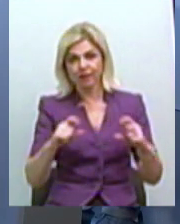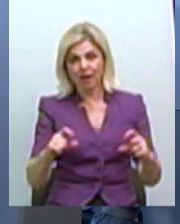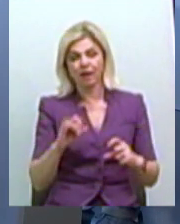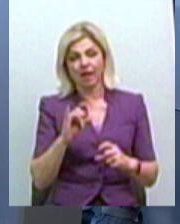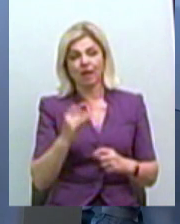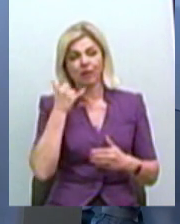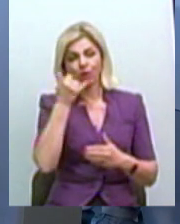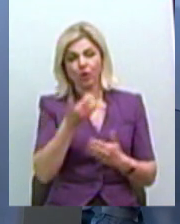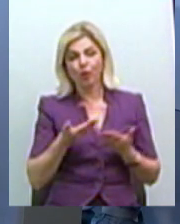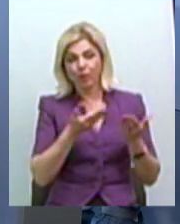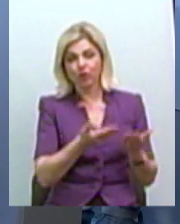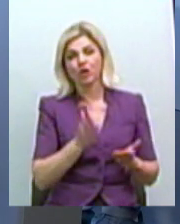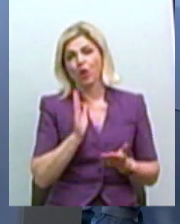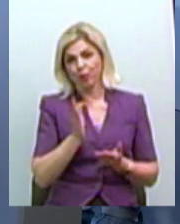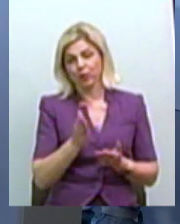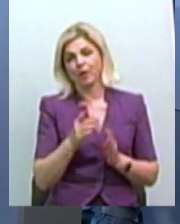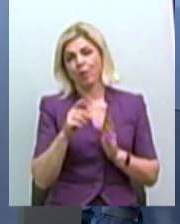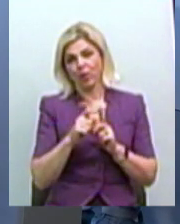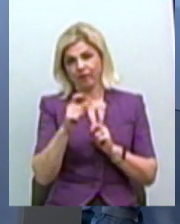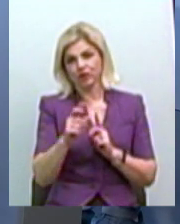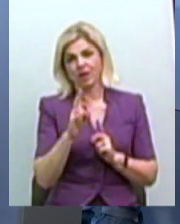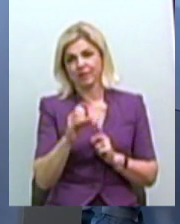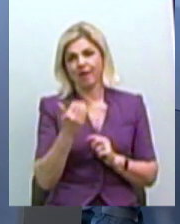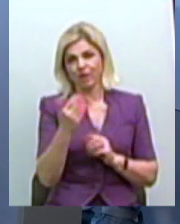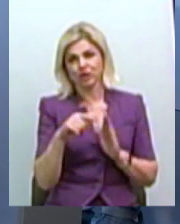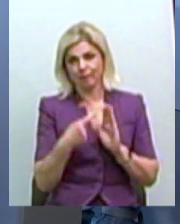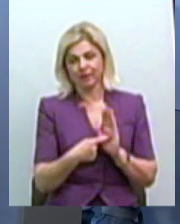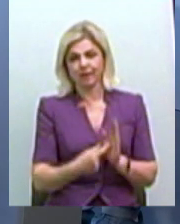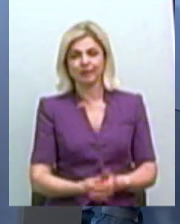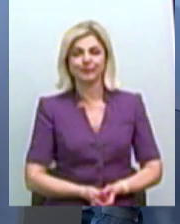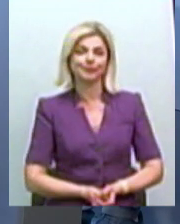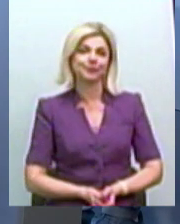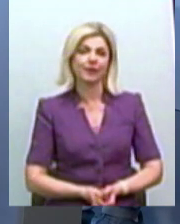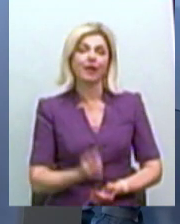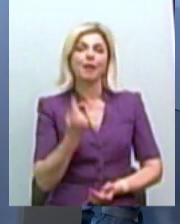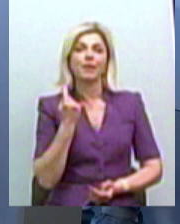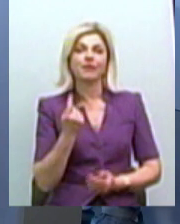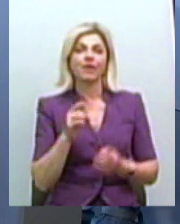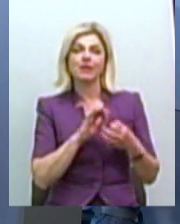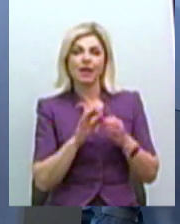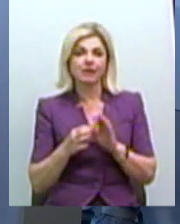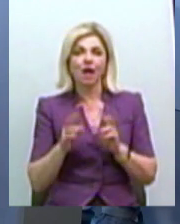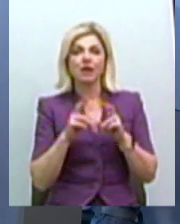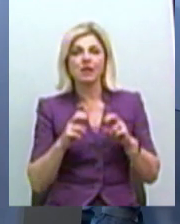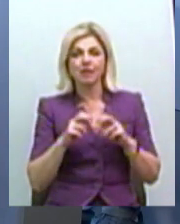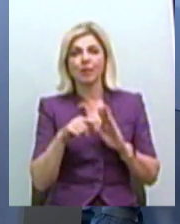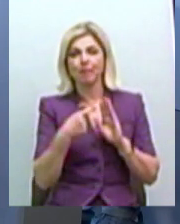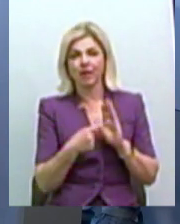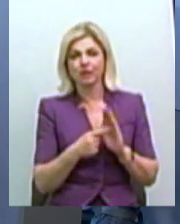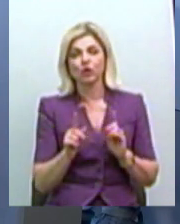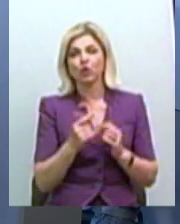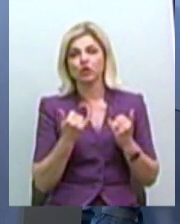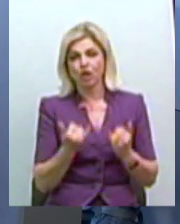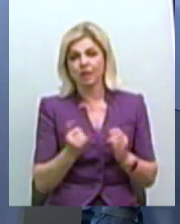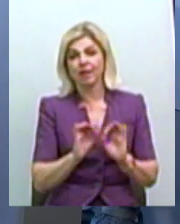побажання. Обов'язково постараємось врахувати ваші побажання. Ну і перш ніж детально розібратися в питаннях, які я щойно озвучив,